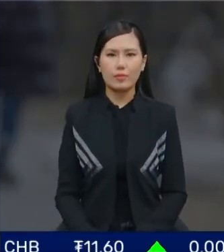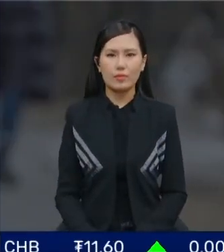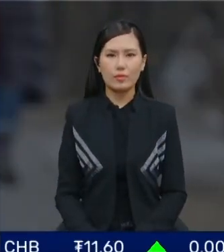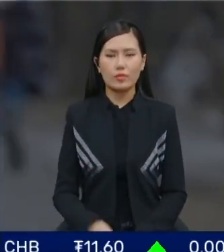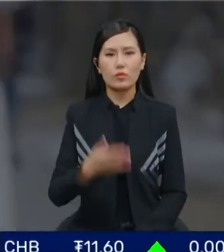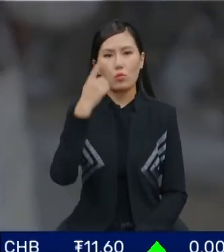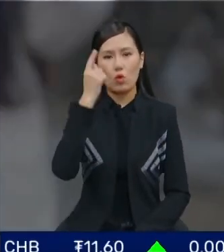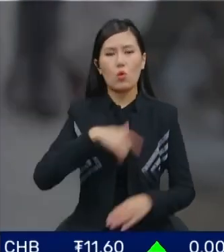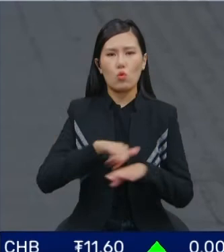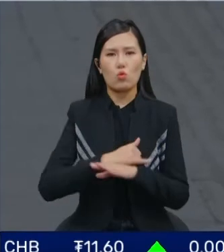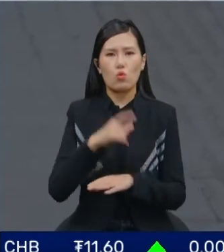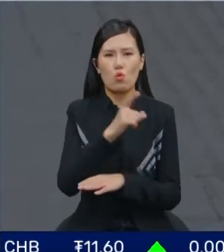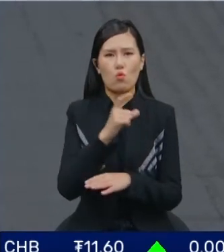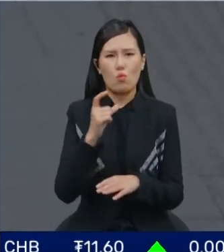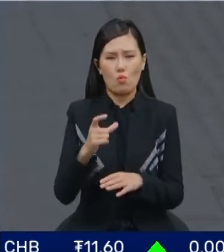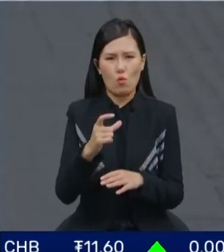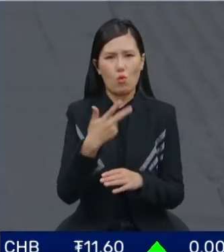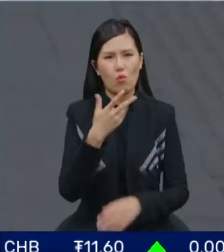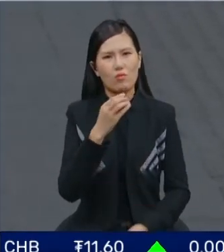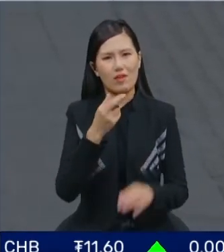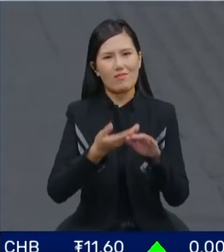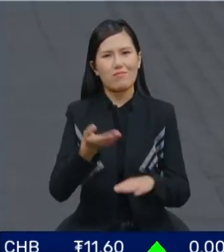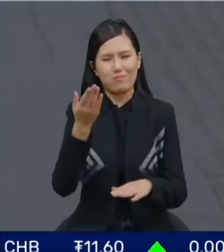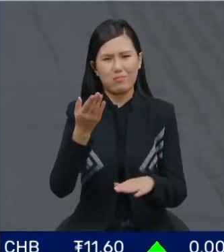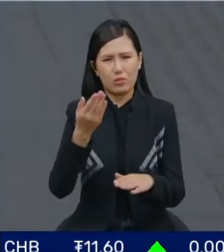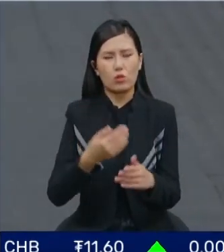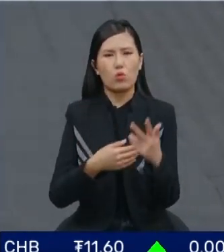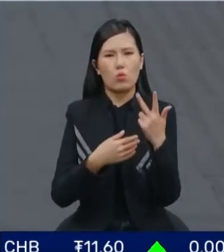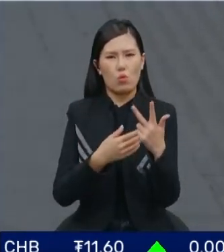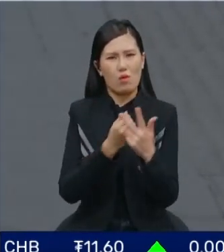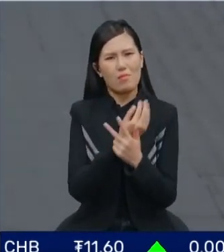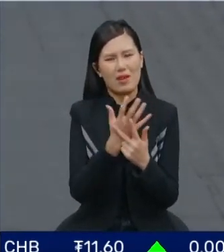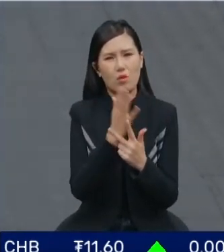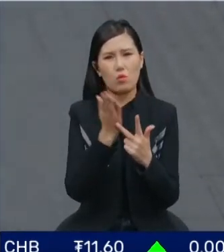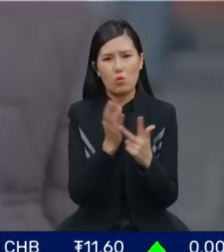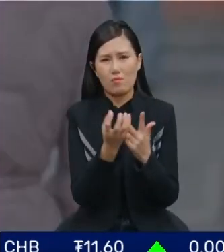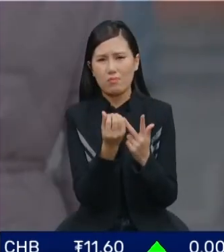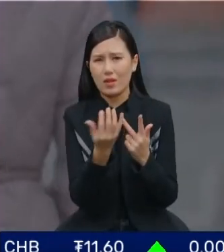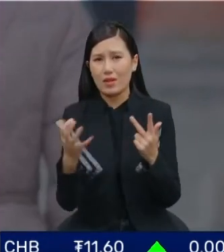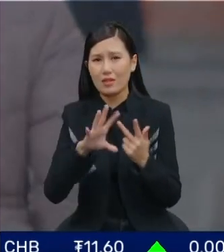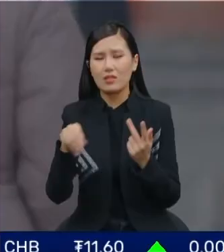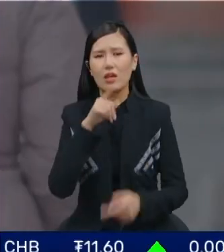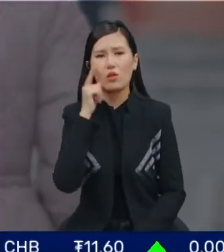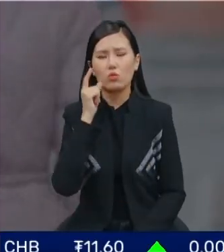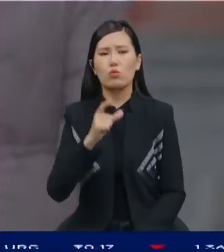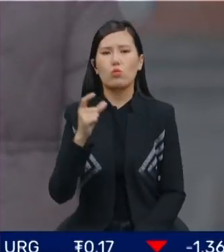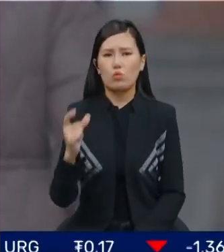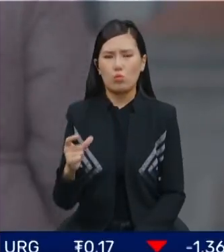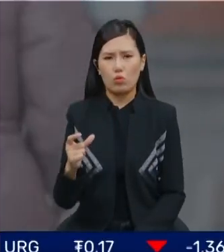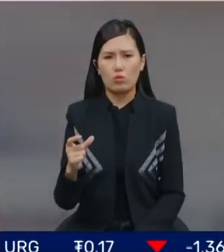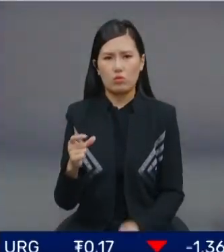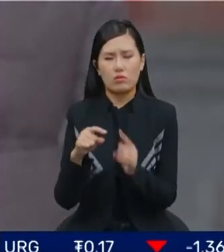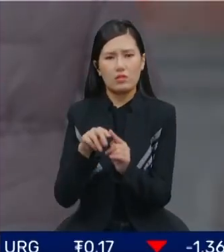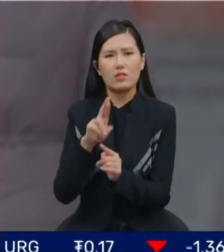Манай улсын хүн амын 3/1 нь залуучууд. За энэ чухалаараа Монголыг залуусын орн гэдэг. За гэтэл эх оны төсвийн төсөөлөлт залуучуудыг дэмжих чиглэлд